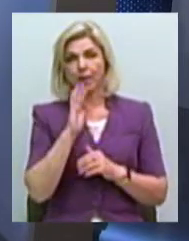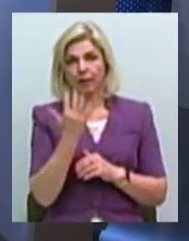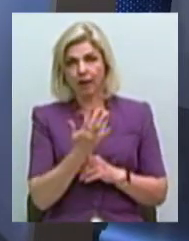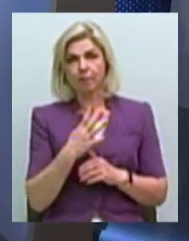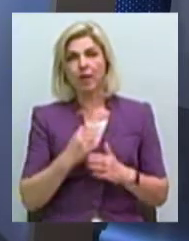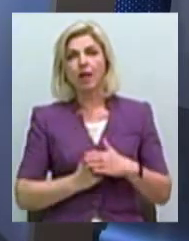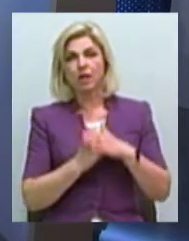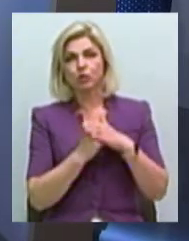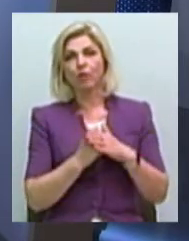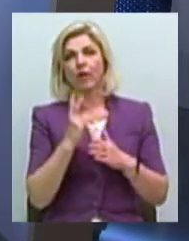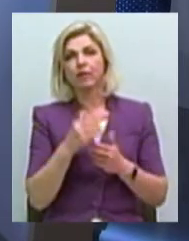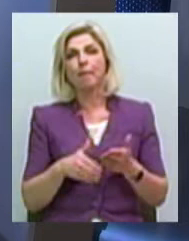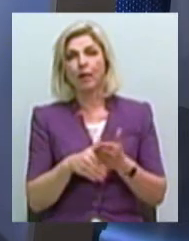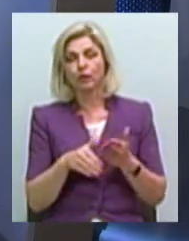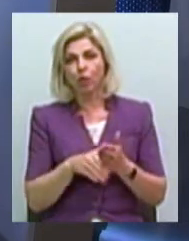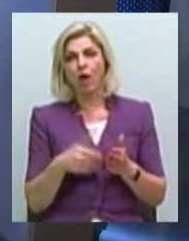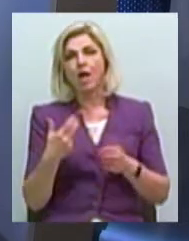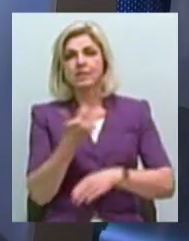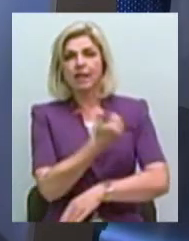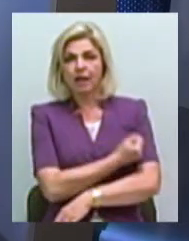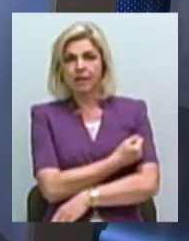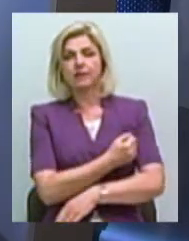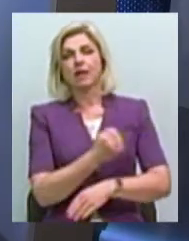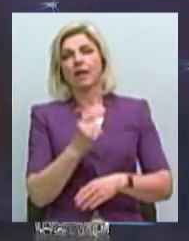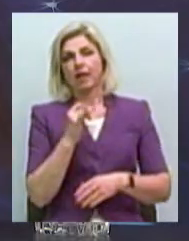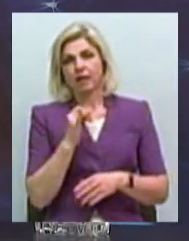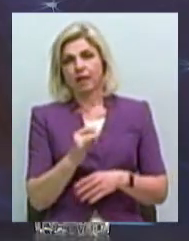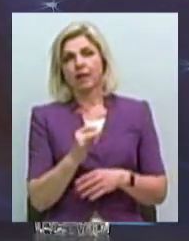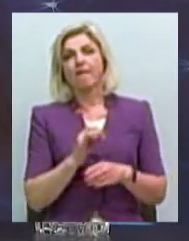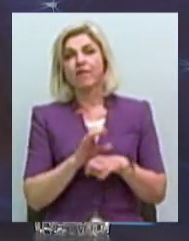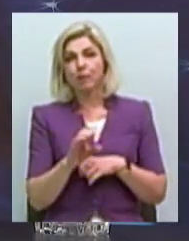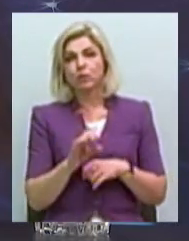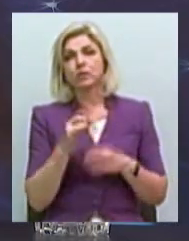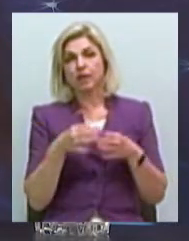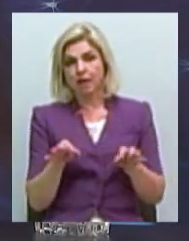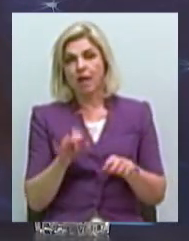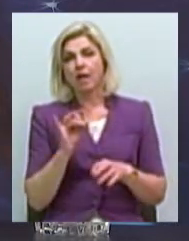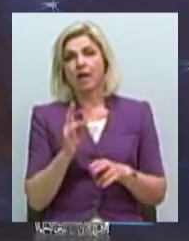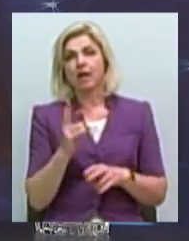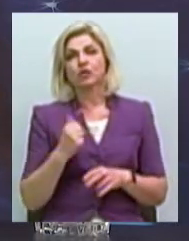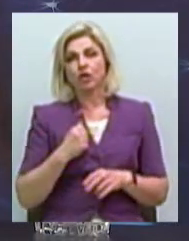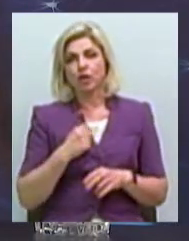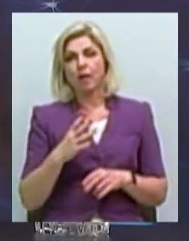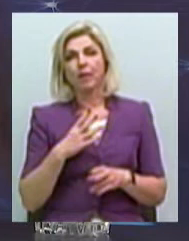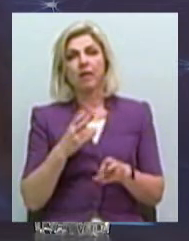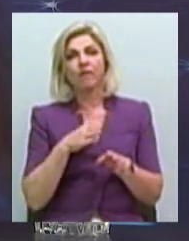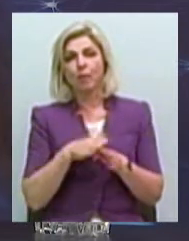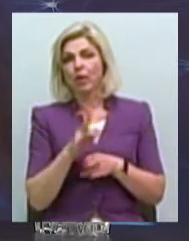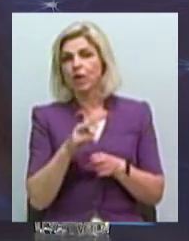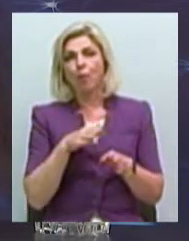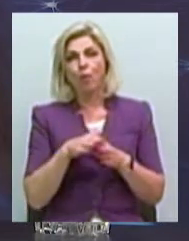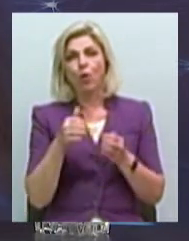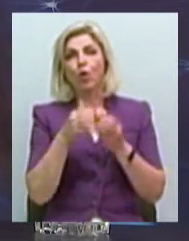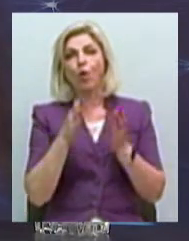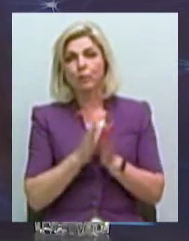на методиці отлов, стерилізація, вакцинація, пристройство, випуск. К сожалению, вона виконувалась не в повному комплексі, і тому